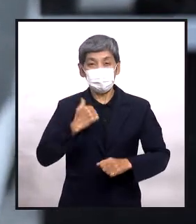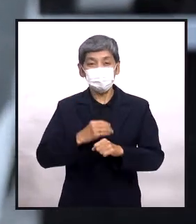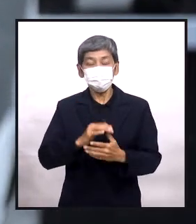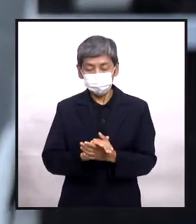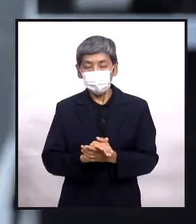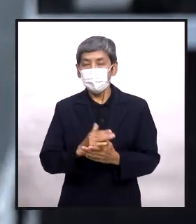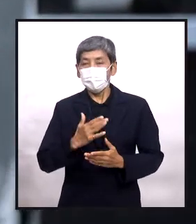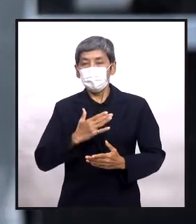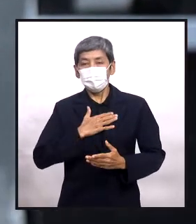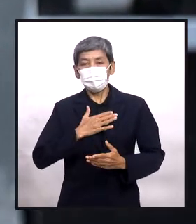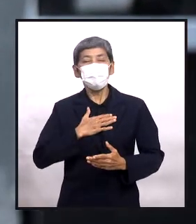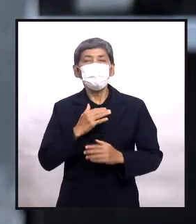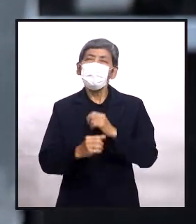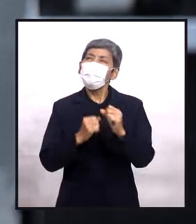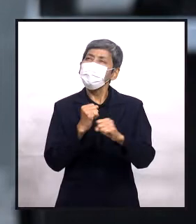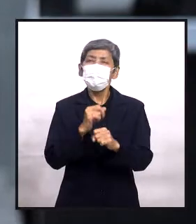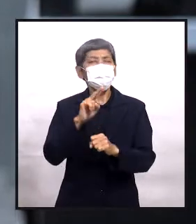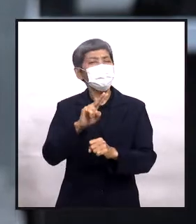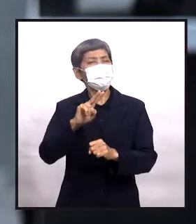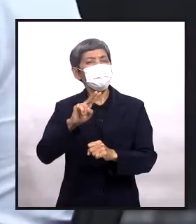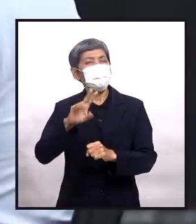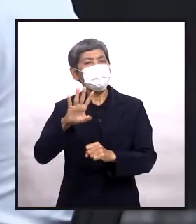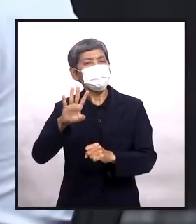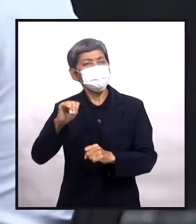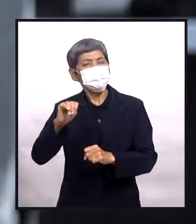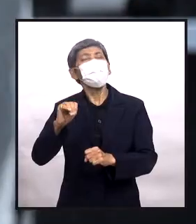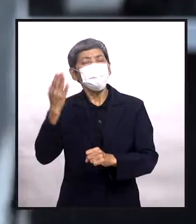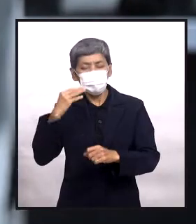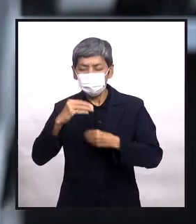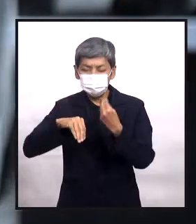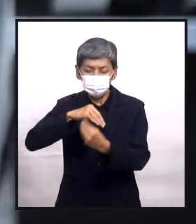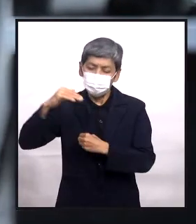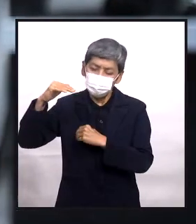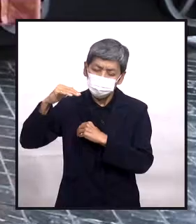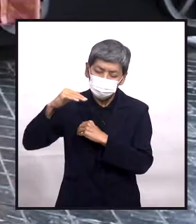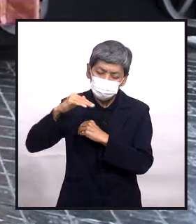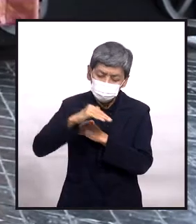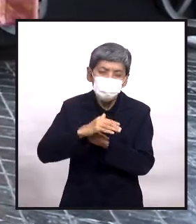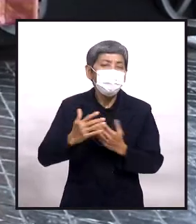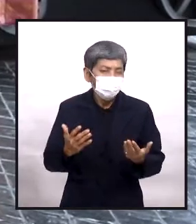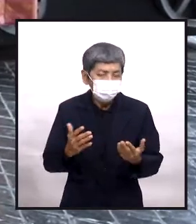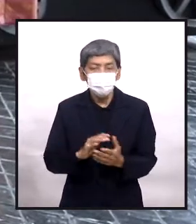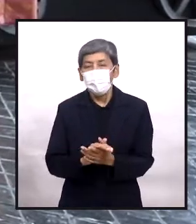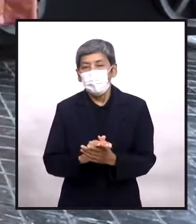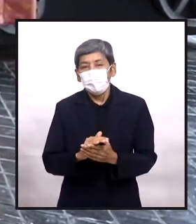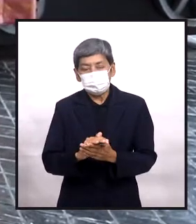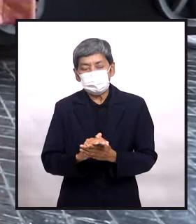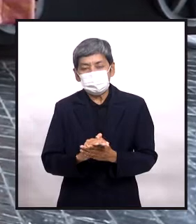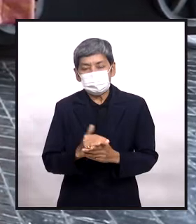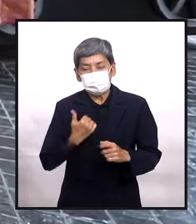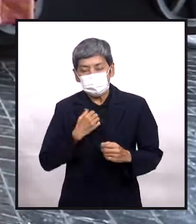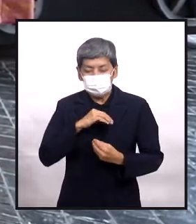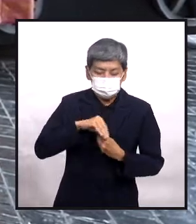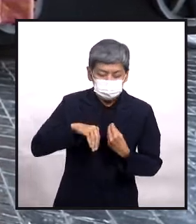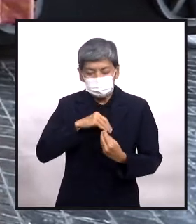วค่าเงินอ่ะ2540ก็ตัว ต้มยำก ุ้งแต่ว่ารุ่น ยังเรียนหนัง